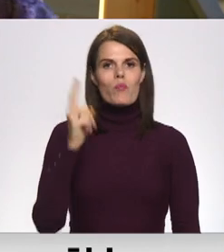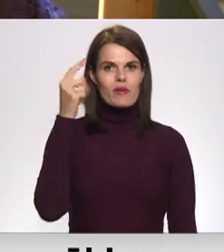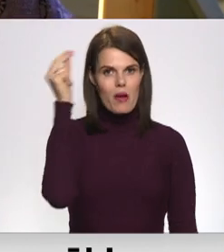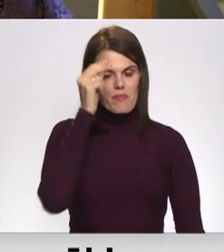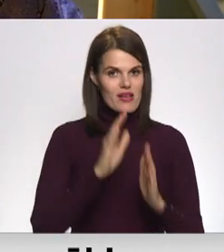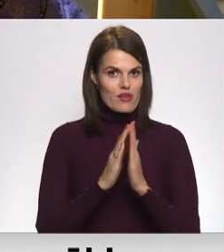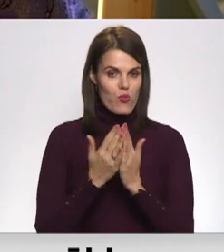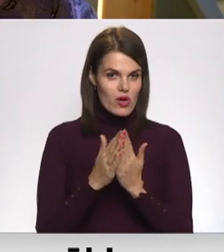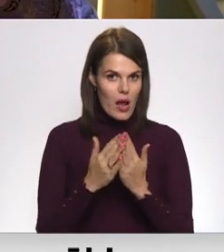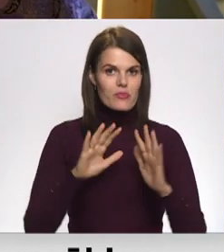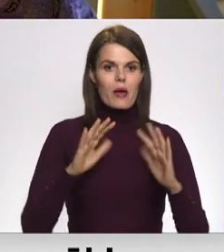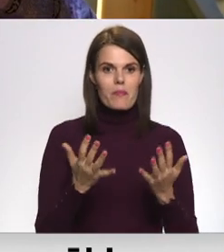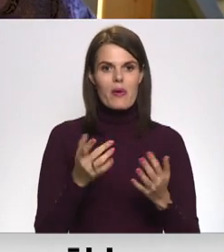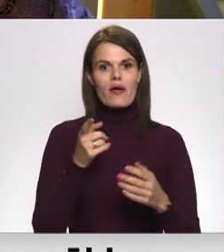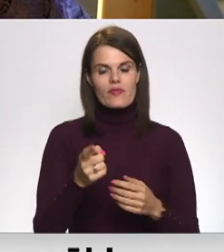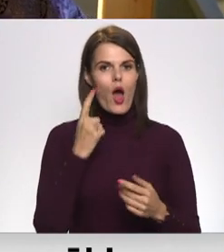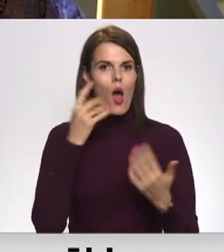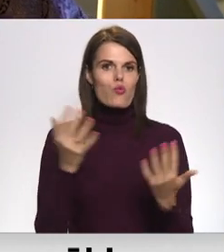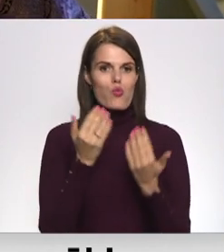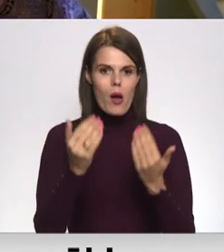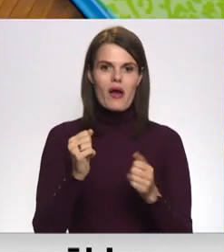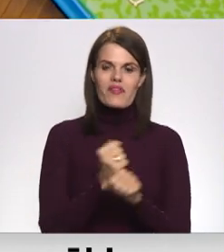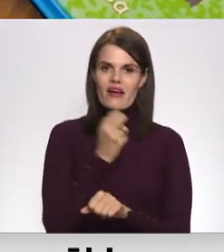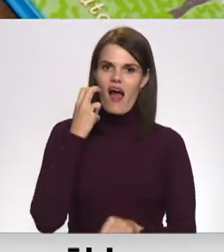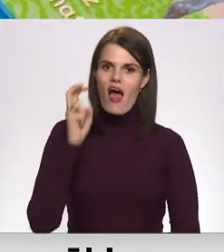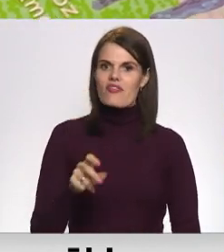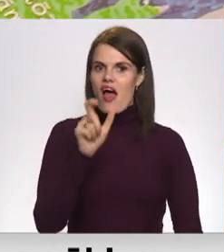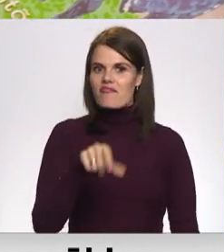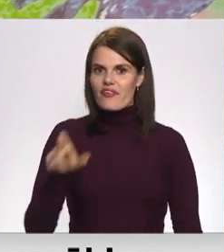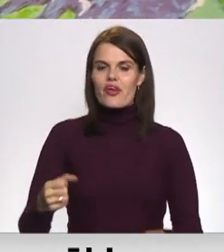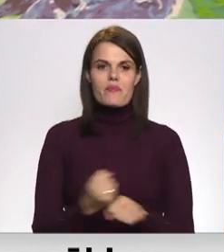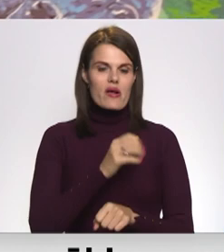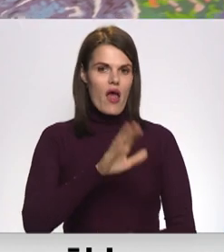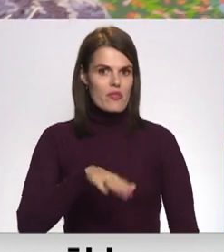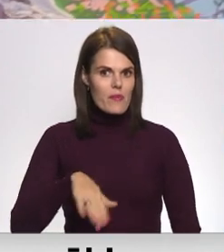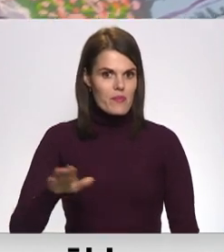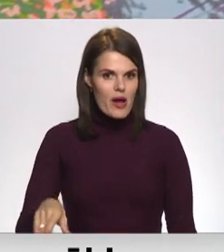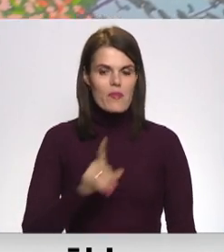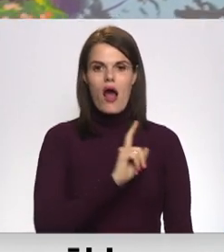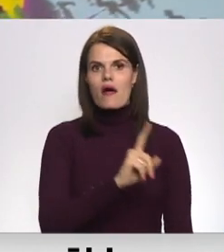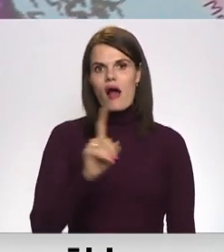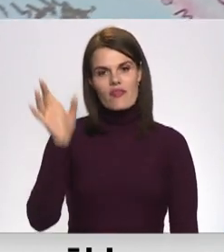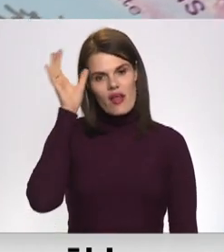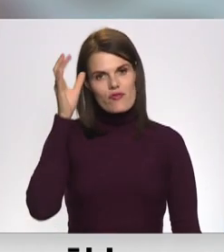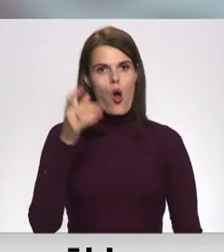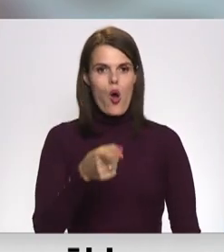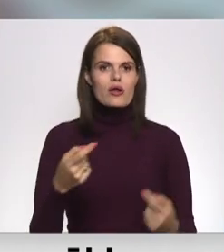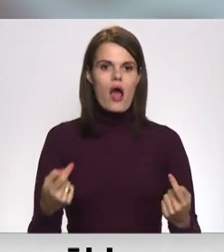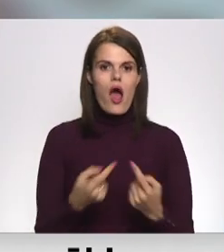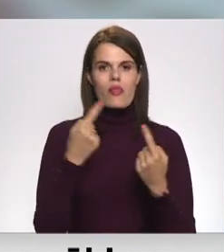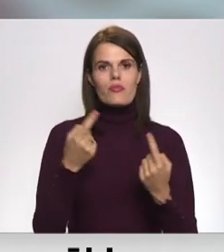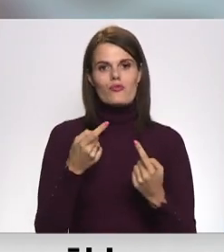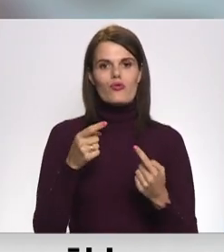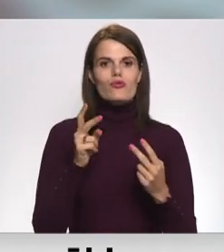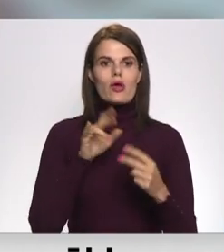ar to, ka tā ir gan vecāku, gan bērnu grāmata. Katra teorija ir atkarīga no izpildījuma. Ja mēs teiktu,